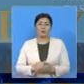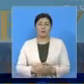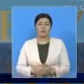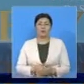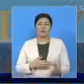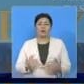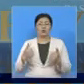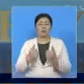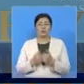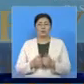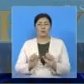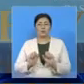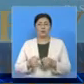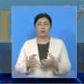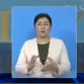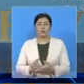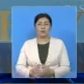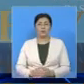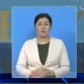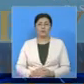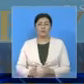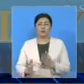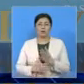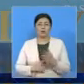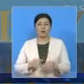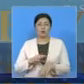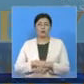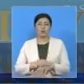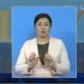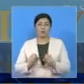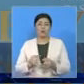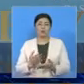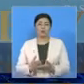ұшырайды, яғни оларға автокөлік келіп соқтықсады, және де оларды ұрлау деректері орын алады.